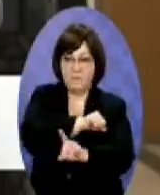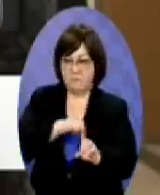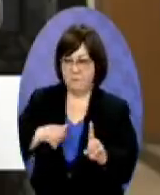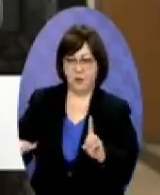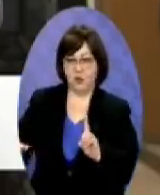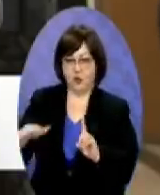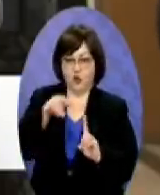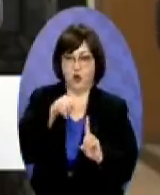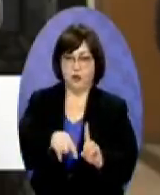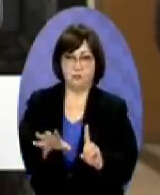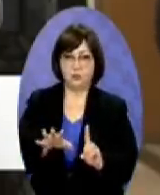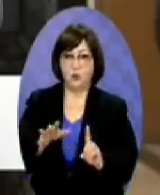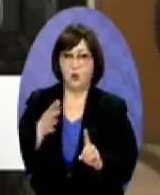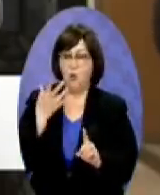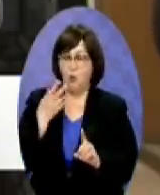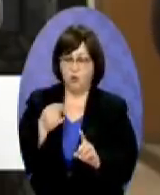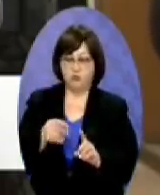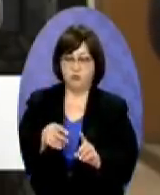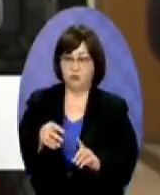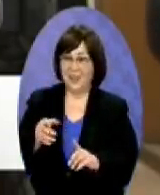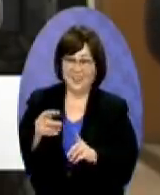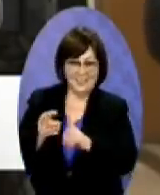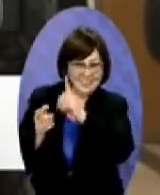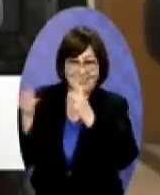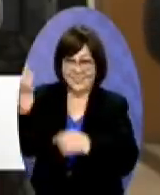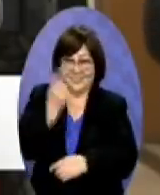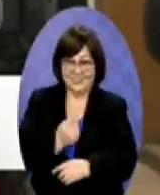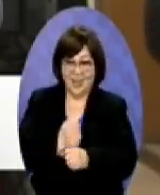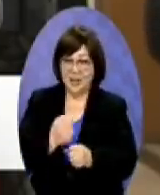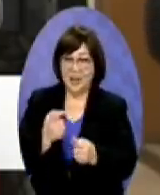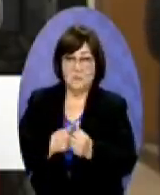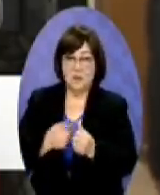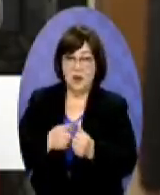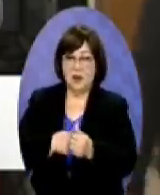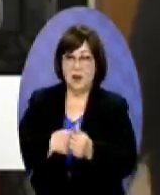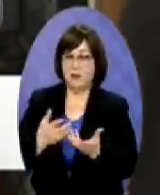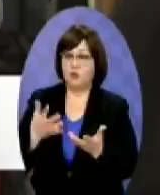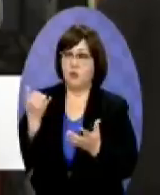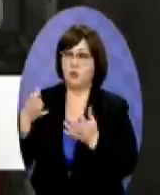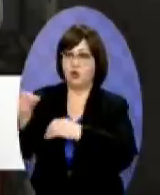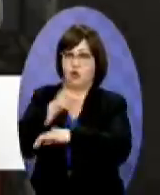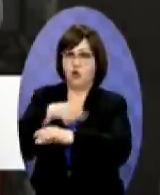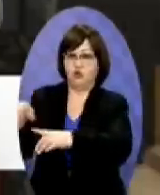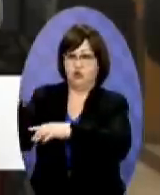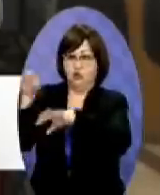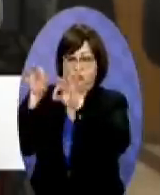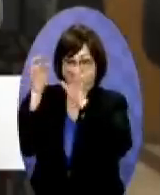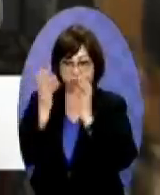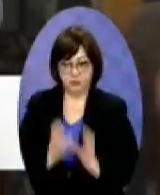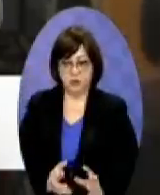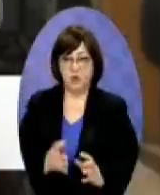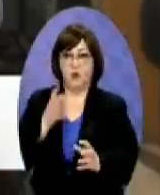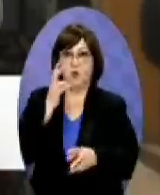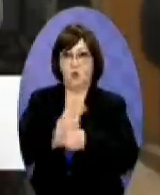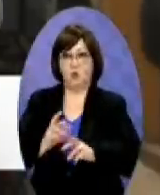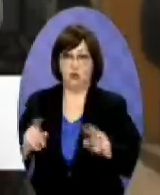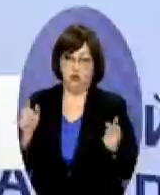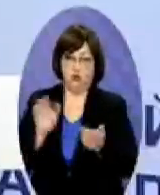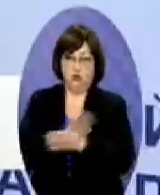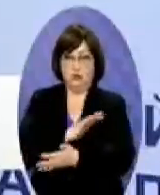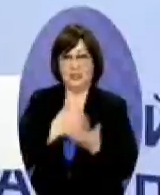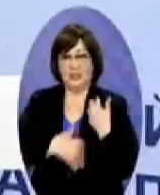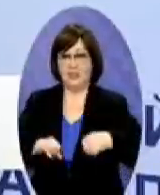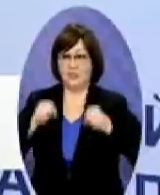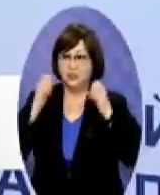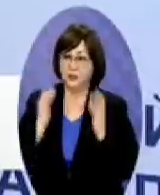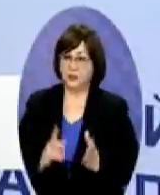томлөгддөг, төвөөс томлөгддөг ийм одоо ажилтнуудын талаар бол бас л одоо хуулинд өөрчлөлт оруулж яаралтай шинжлэх хэрэгтэй. Жишээлхэн